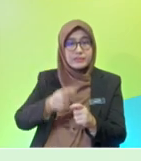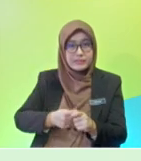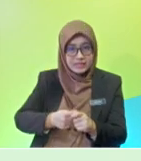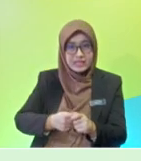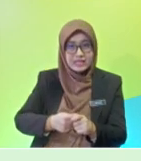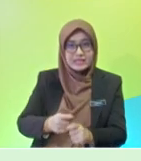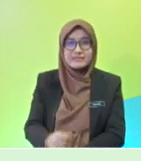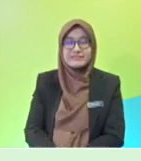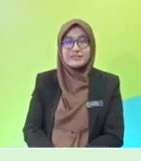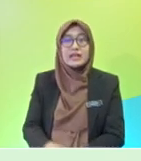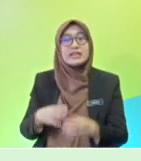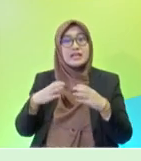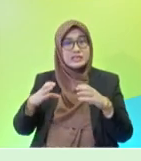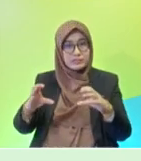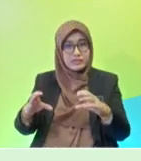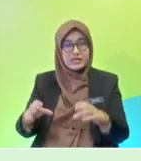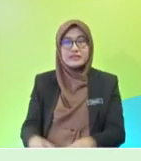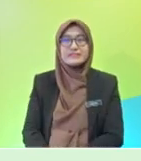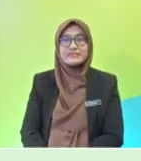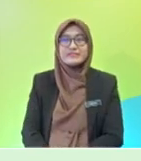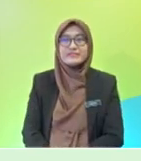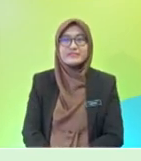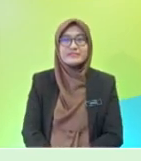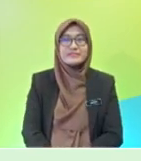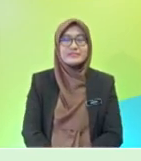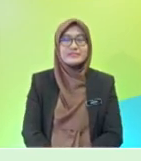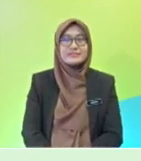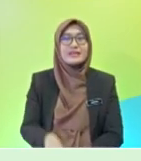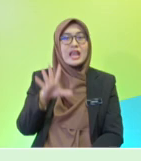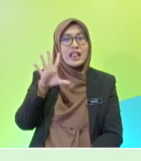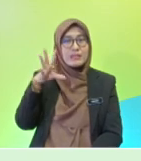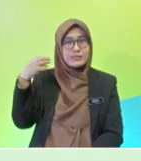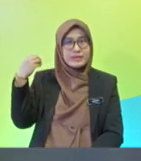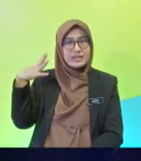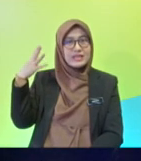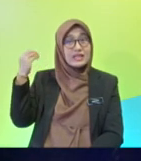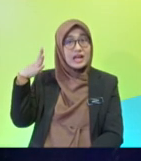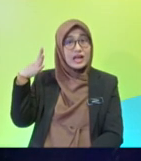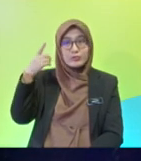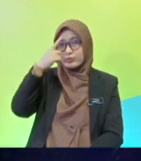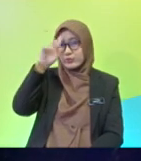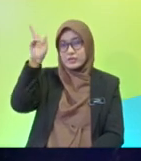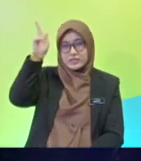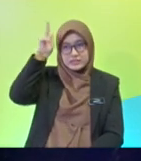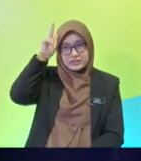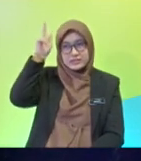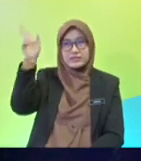dengan cepat 5 bintang untuk kasih juga yey